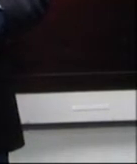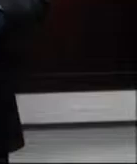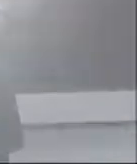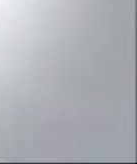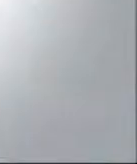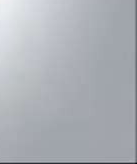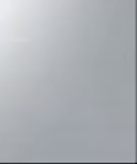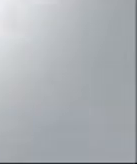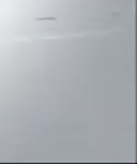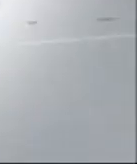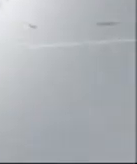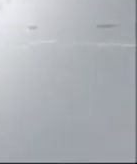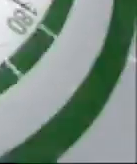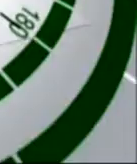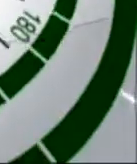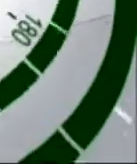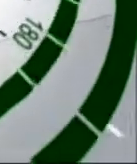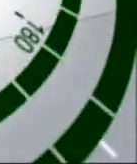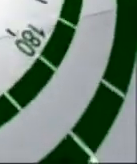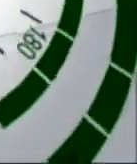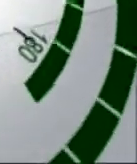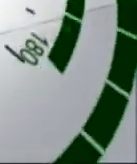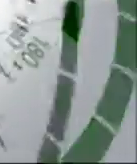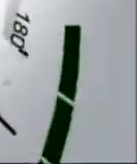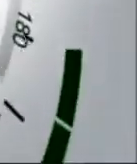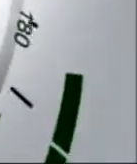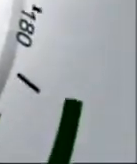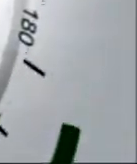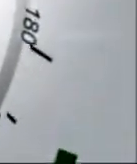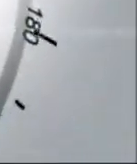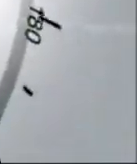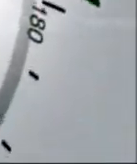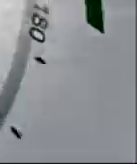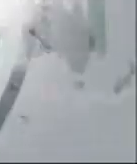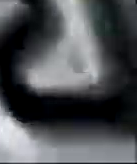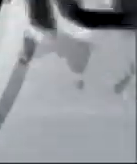ฮ์